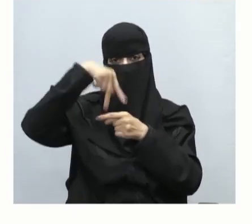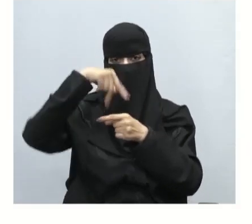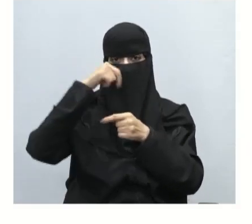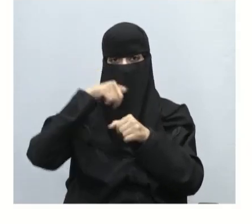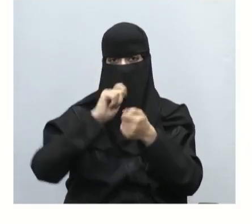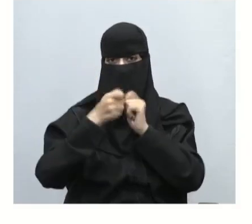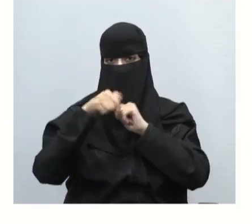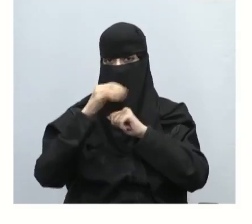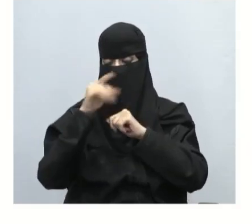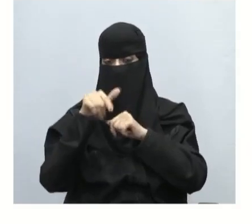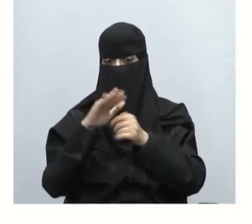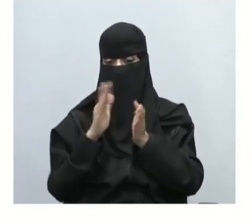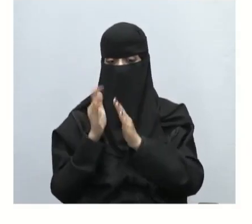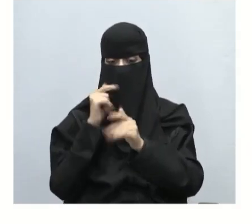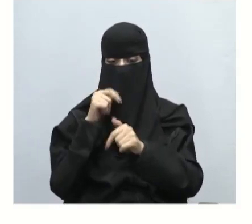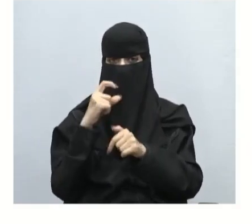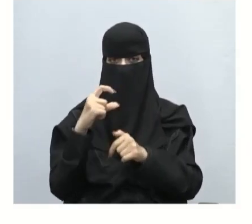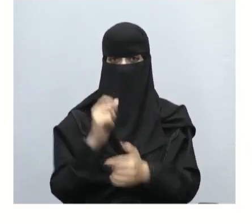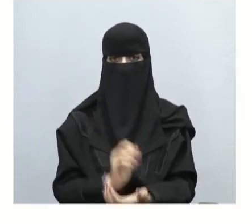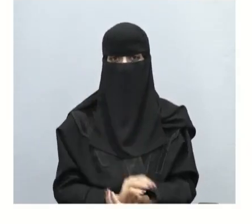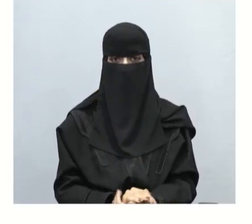والبديل الصحيح هو البديل